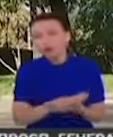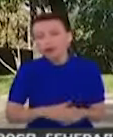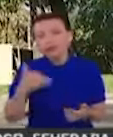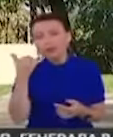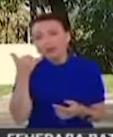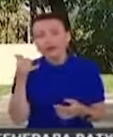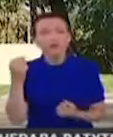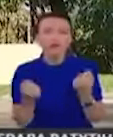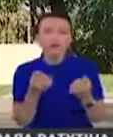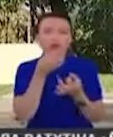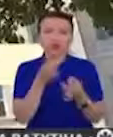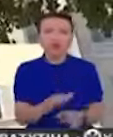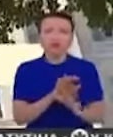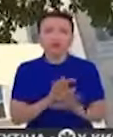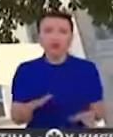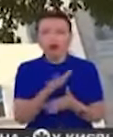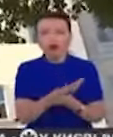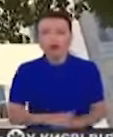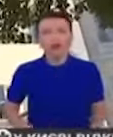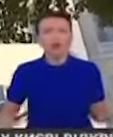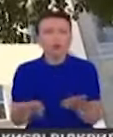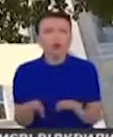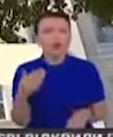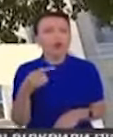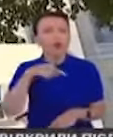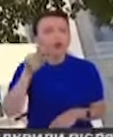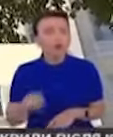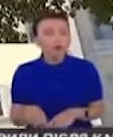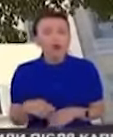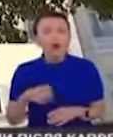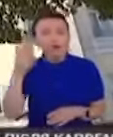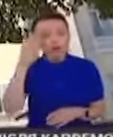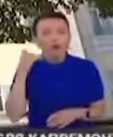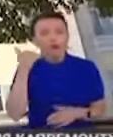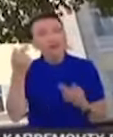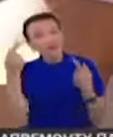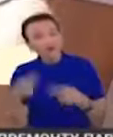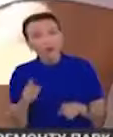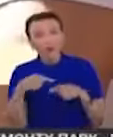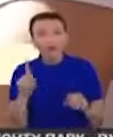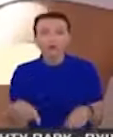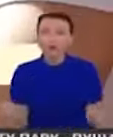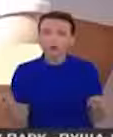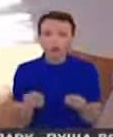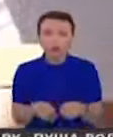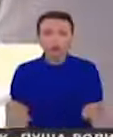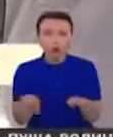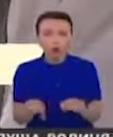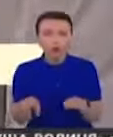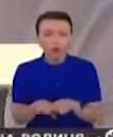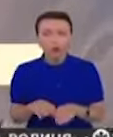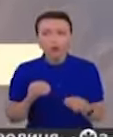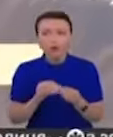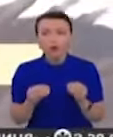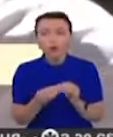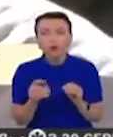Віктора водій не відповідав, а далі навіть заблокував його номер. Чоловік намагався додзвонитися з інших номерів, але їх також блокують. Проблема ще й